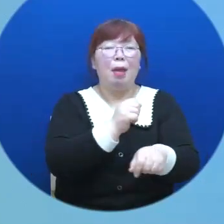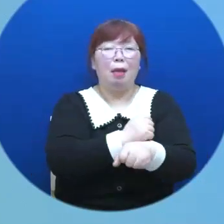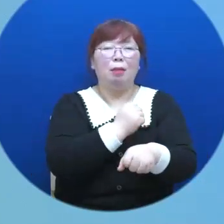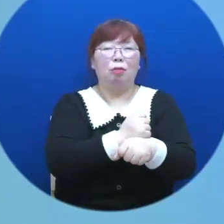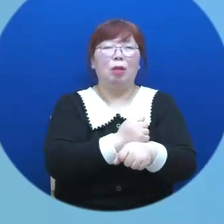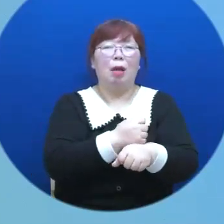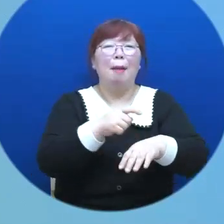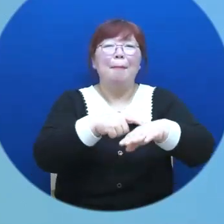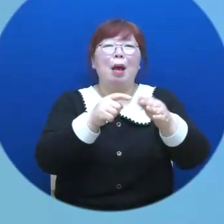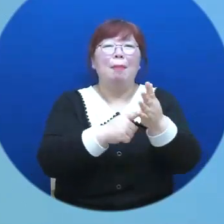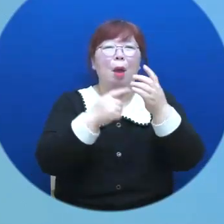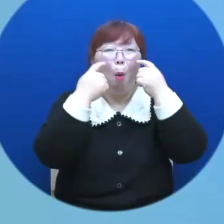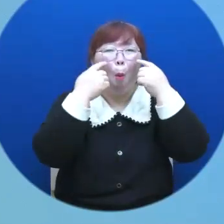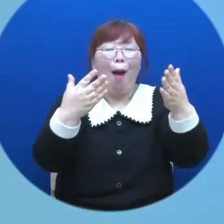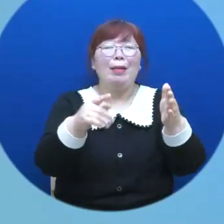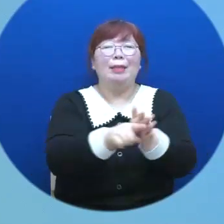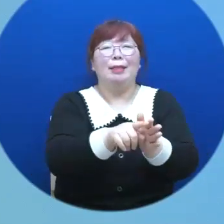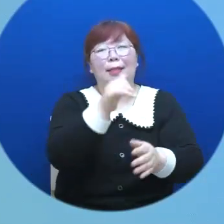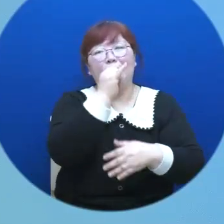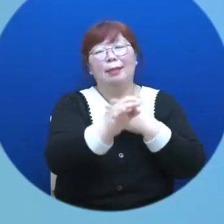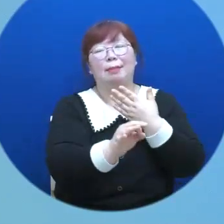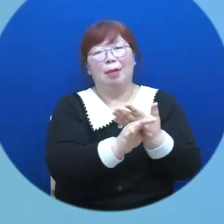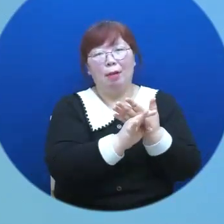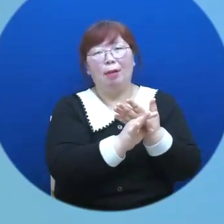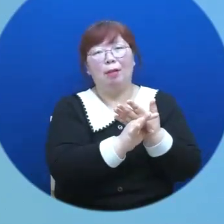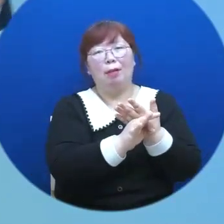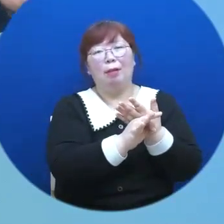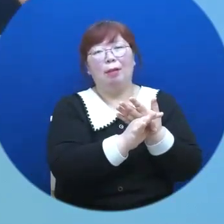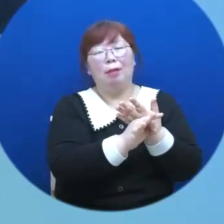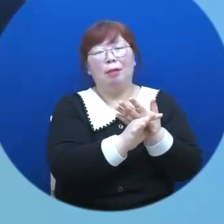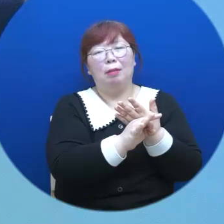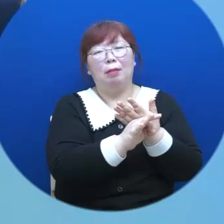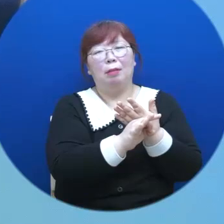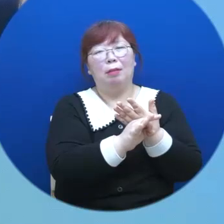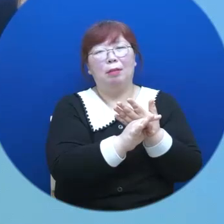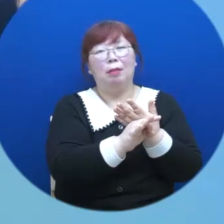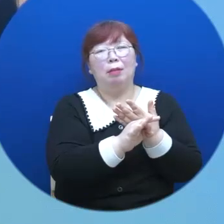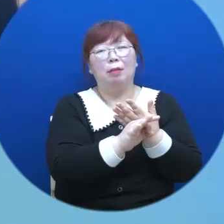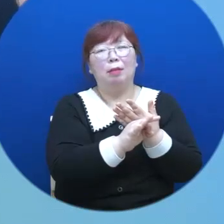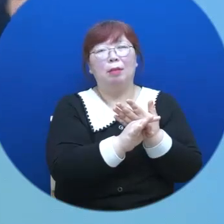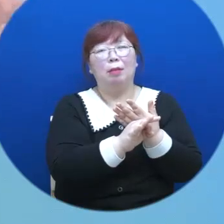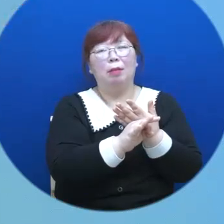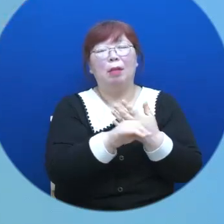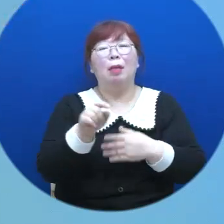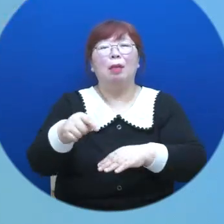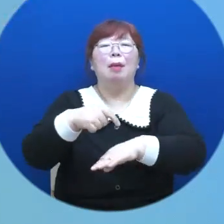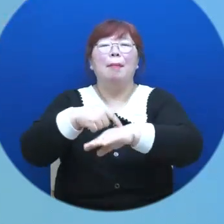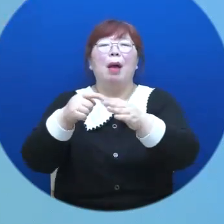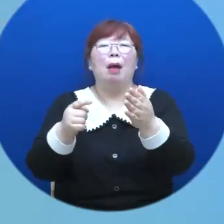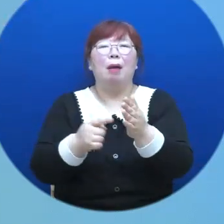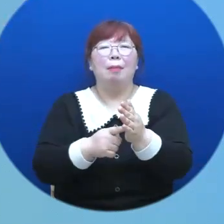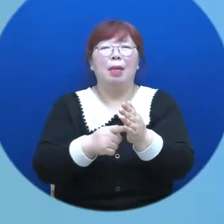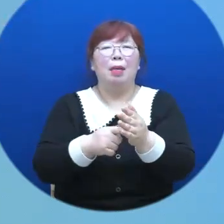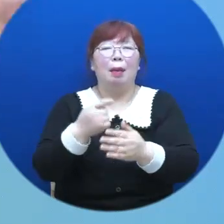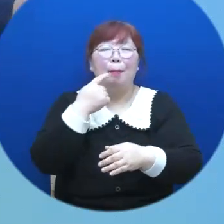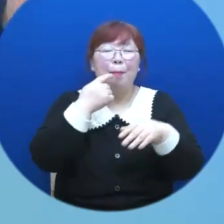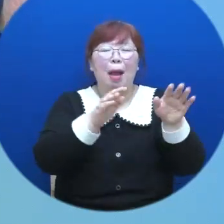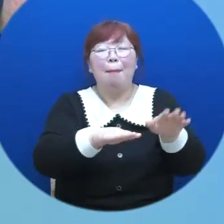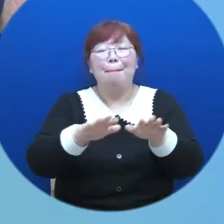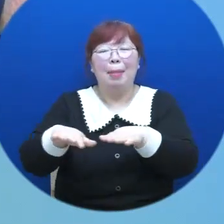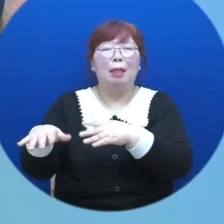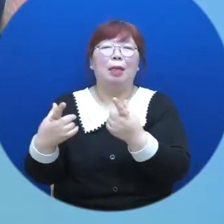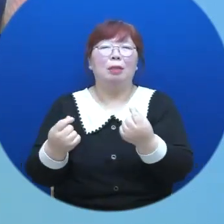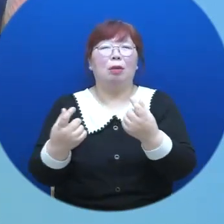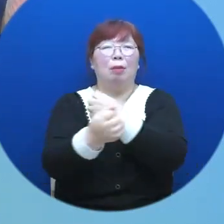마음에 확신이 있잖아요. 그러면 그 마음이요 바다처럼 넓어져요. 그